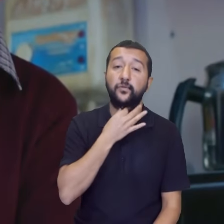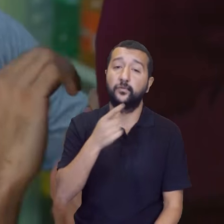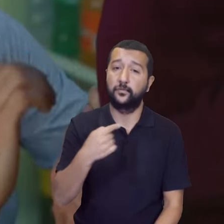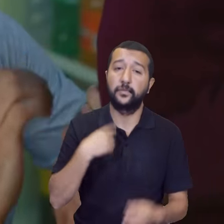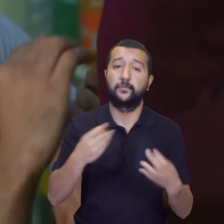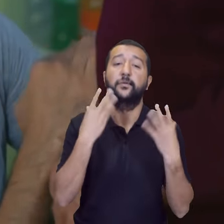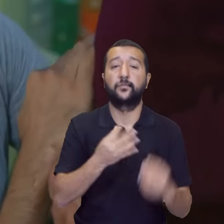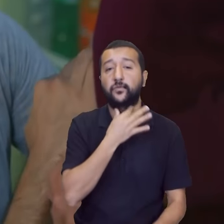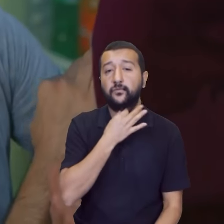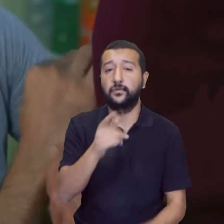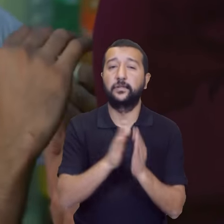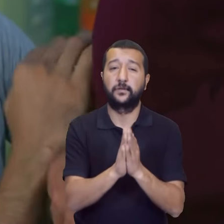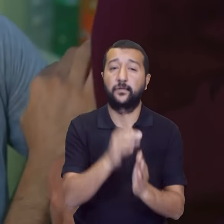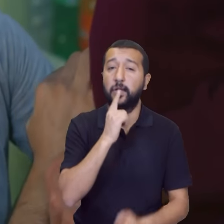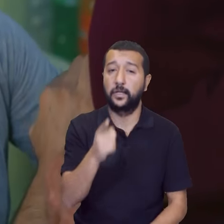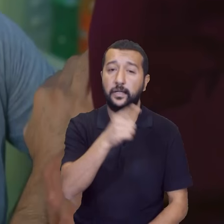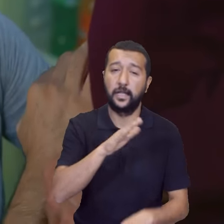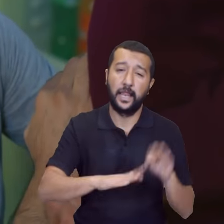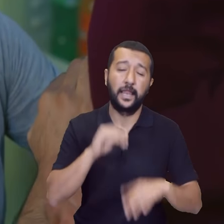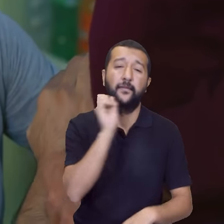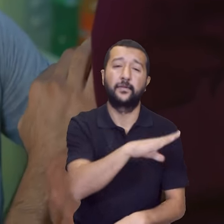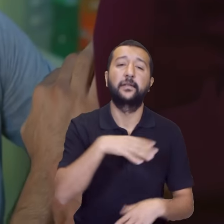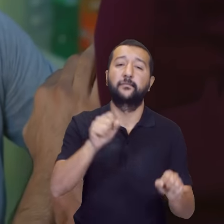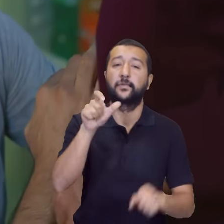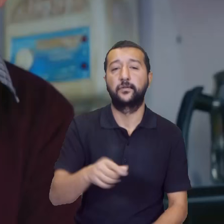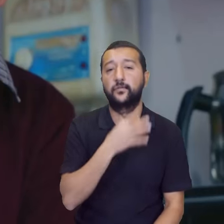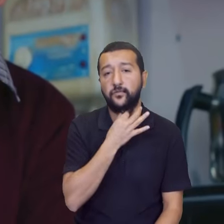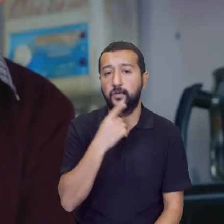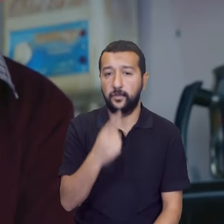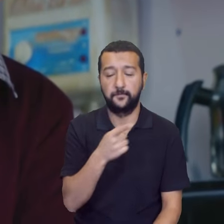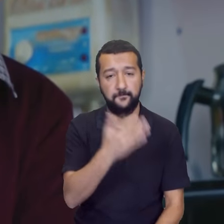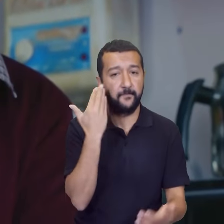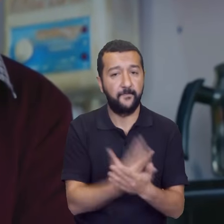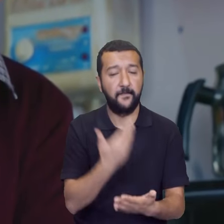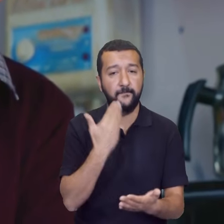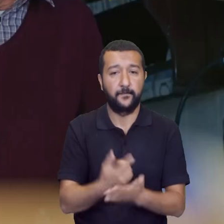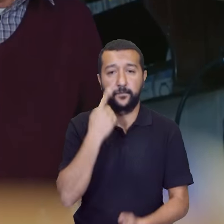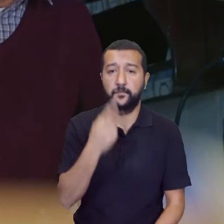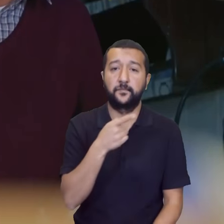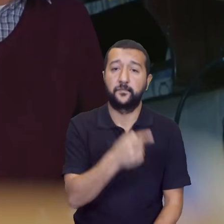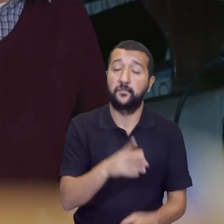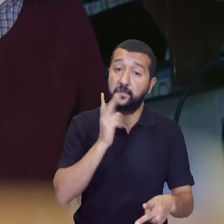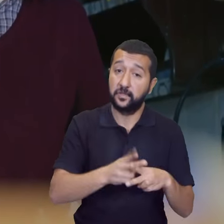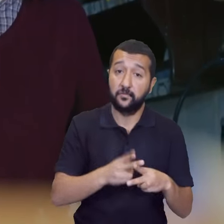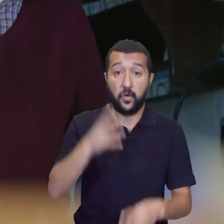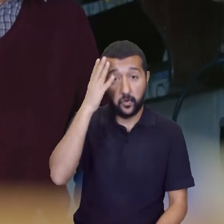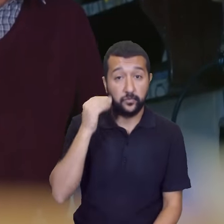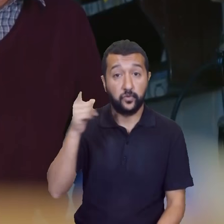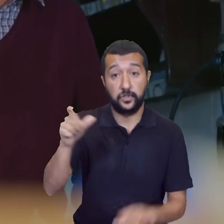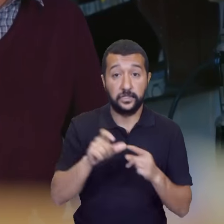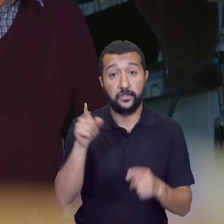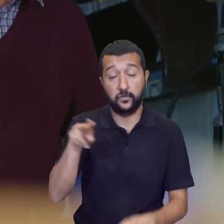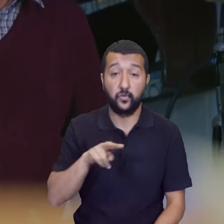beni bırakma. Lütfen, sana yalvarırım. Beni ellerin eline bırakma. Ne olur. Lütfen. Vah vah vah vah. Ne çabuk da öğrenmişsin o